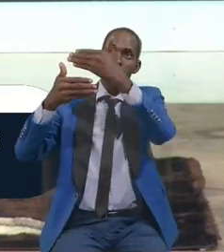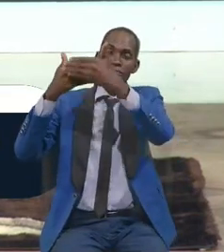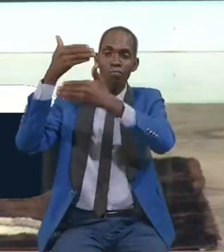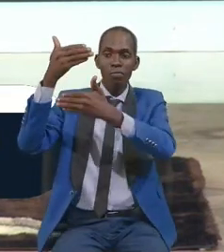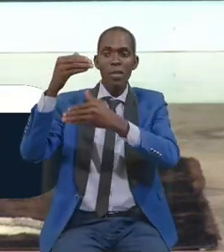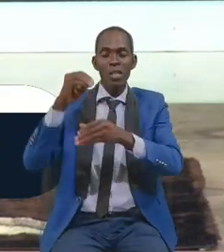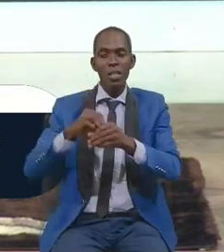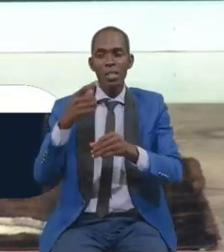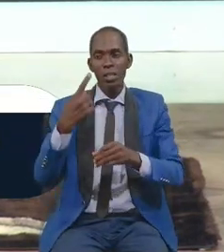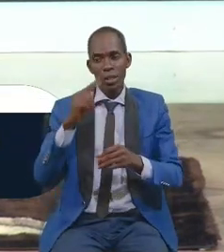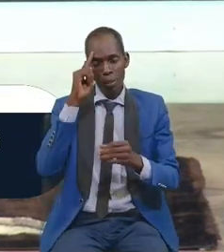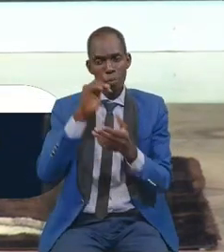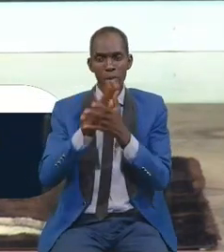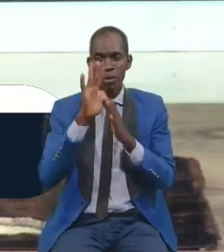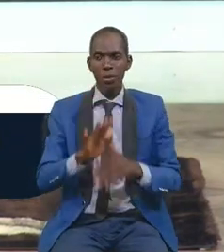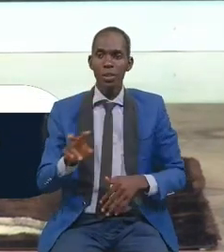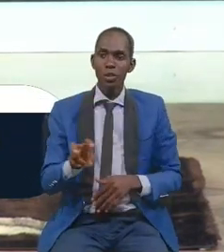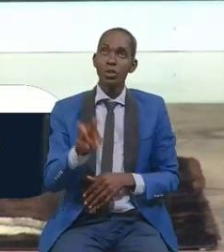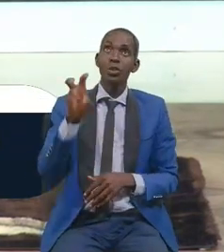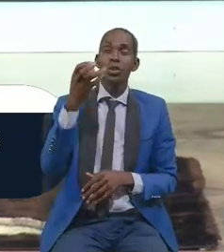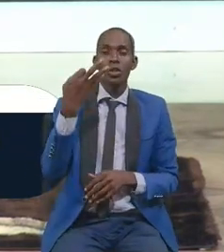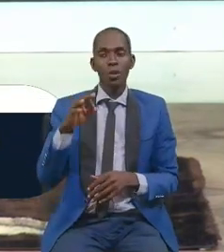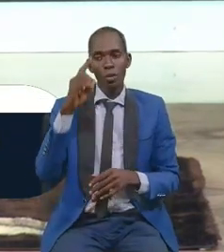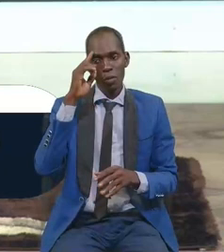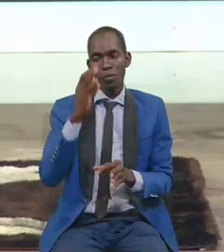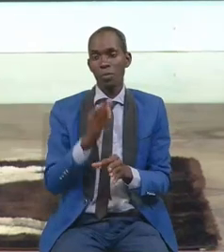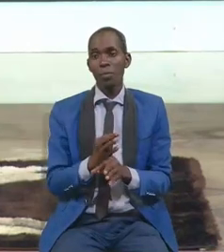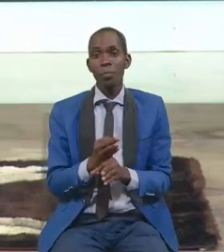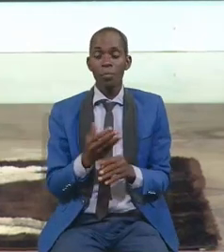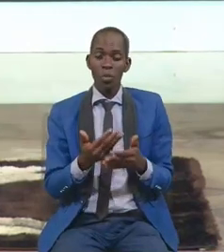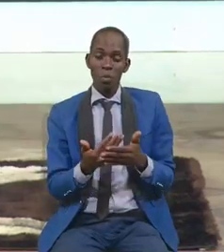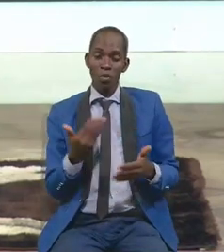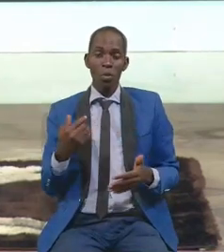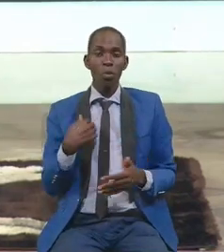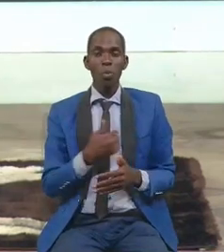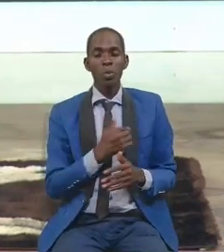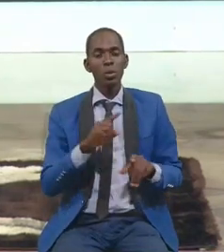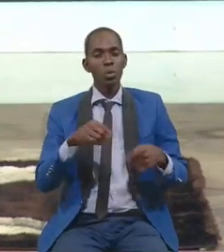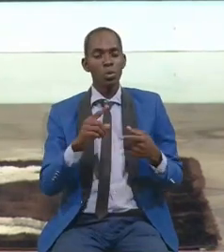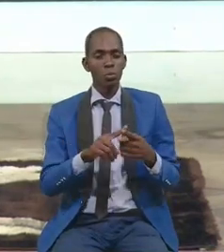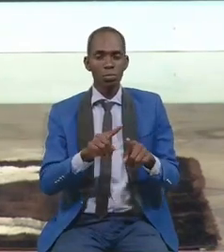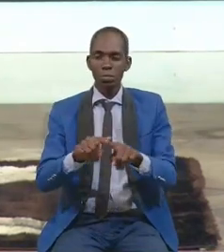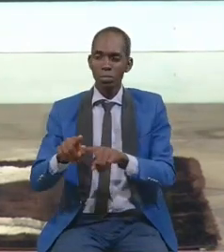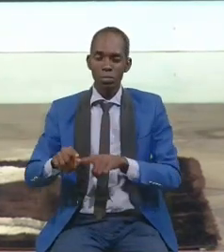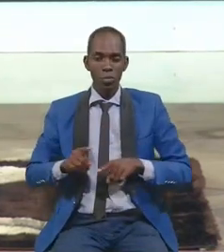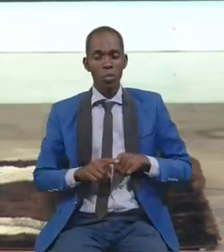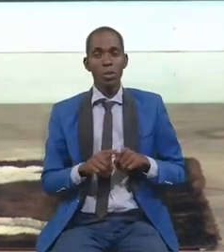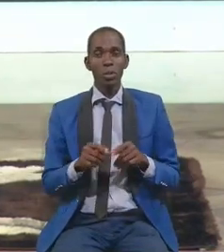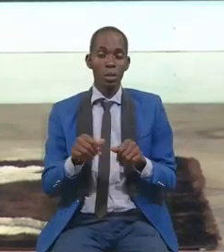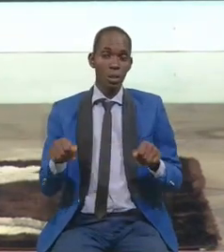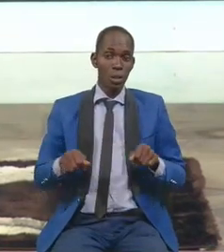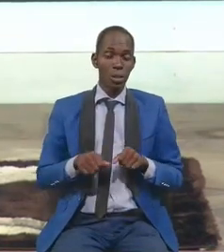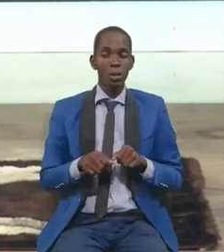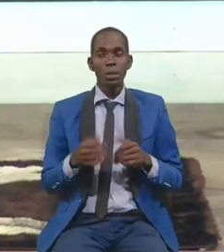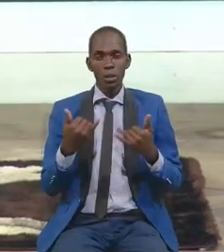croyant. Avant d'aller aux divers aspects, je veux que vous voyez